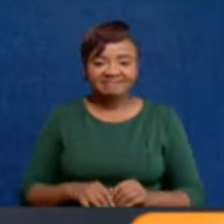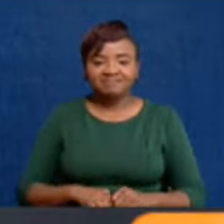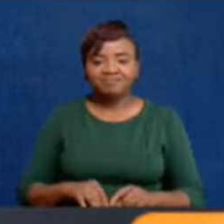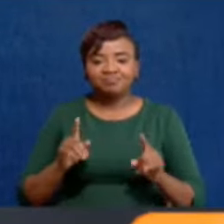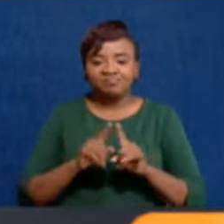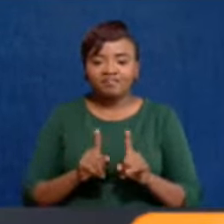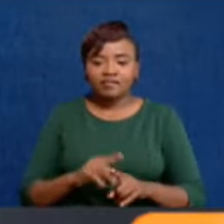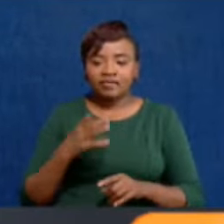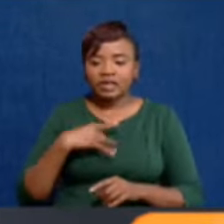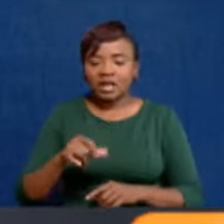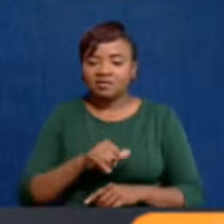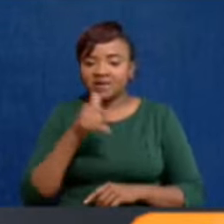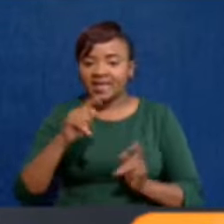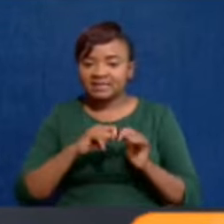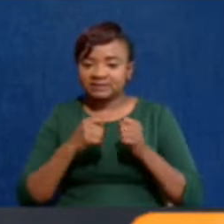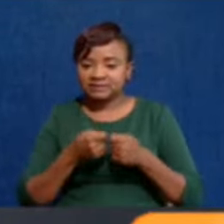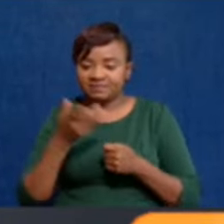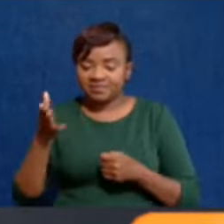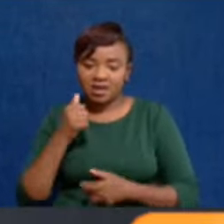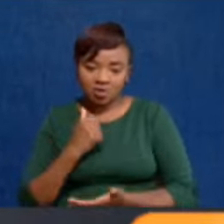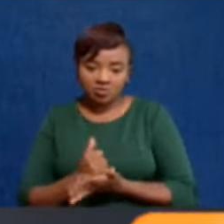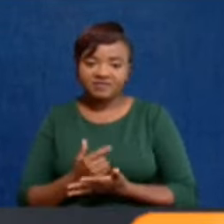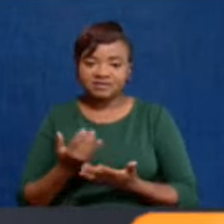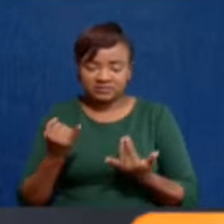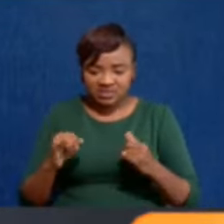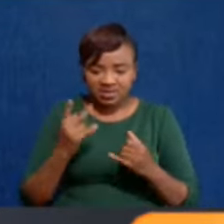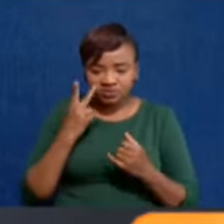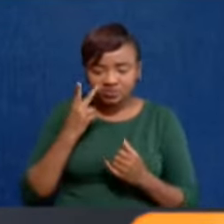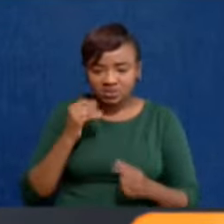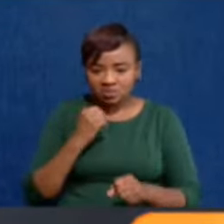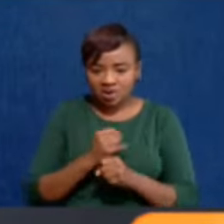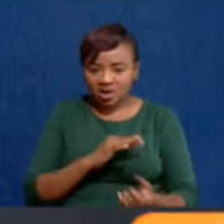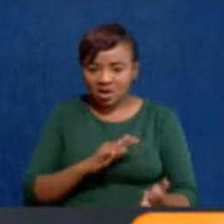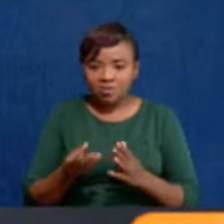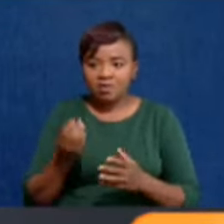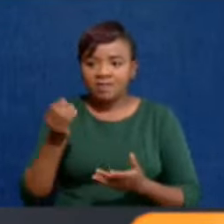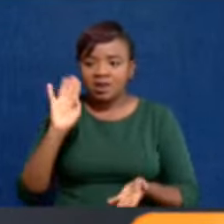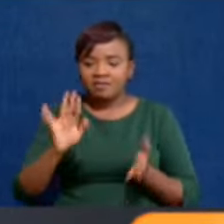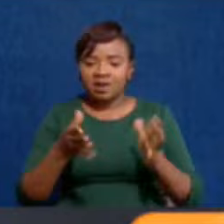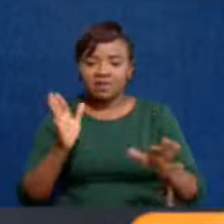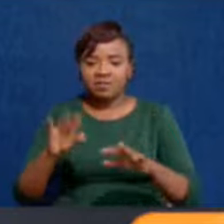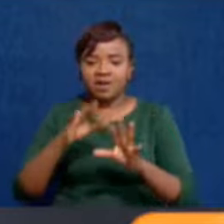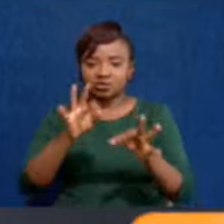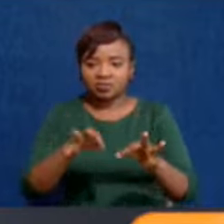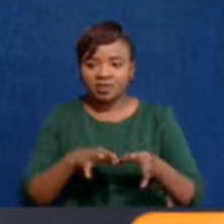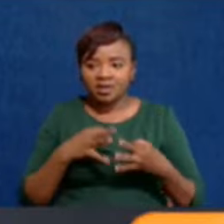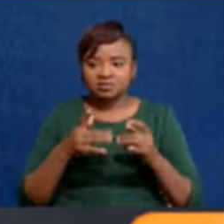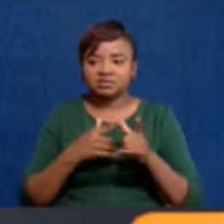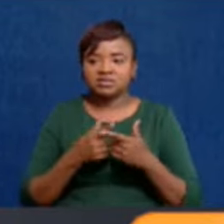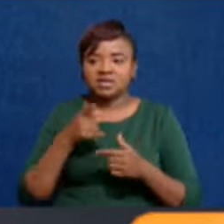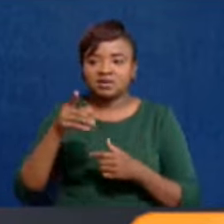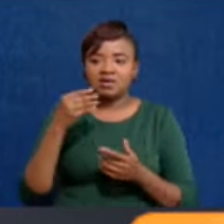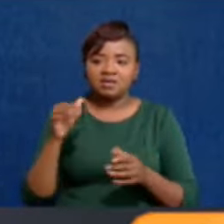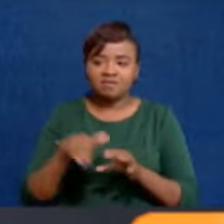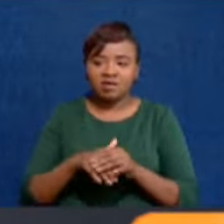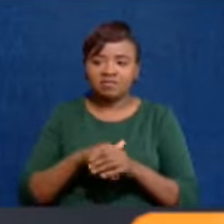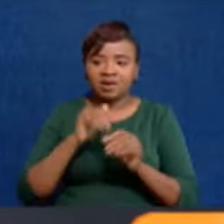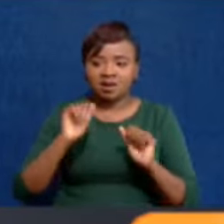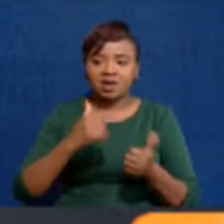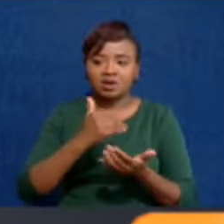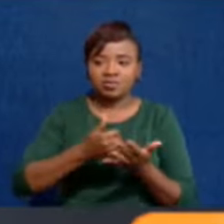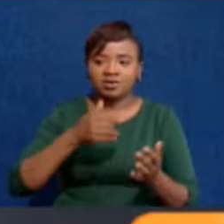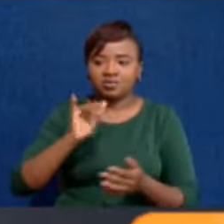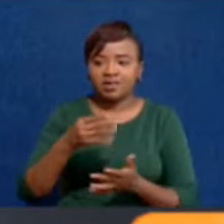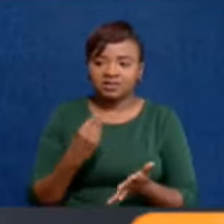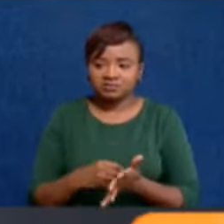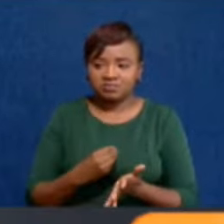There's a team also in the office working on that to make sure that they reverse the money back to the account so that the member can still withdraw that money or push